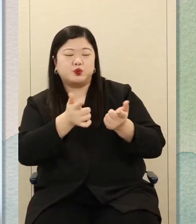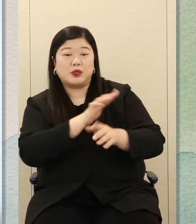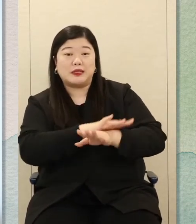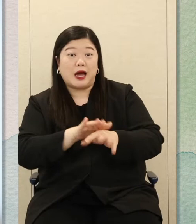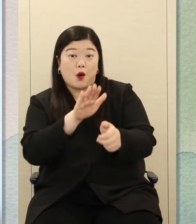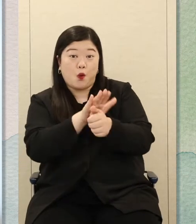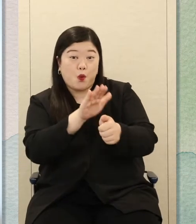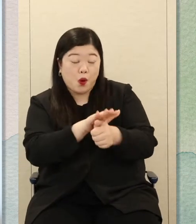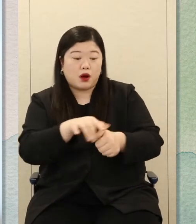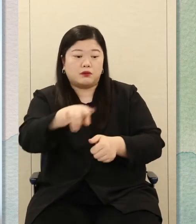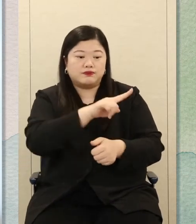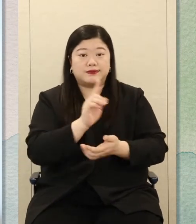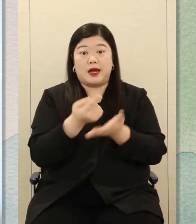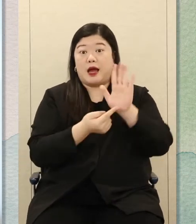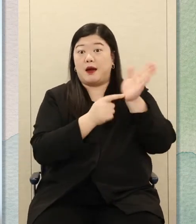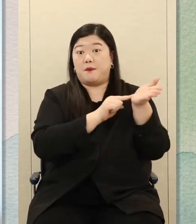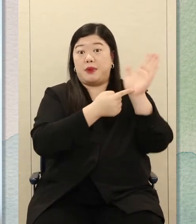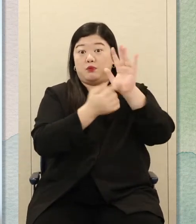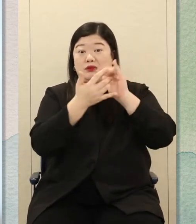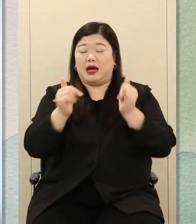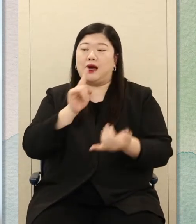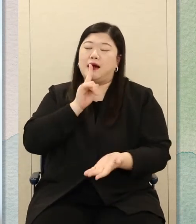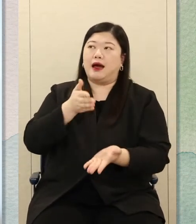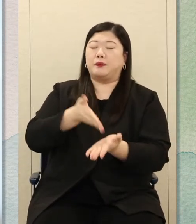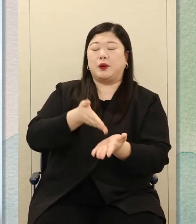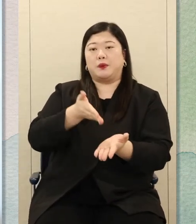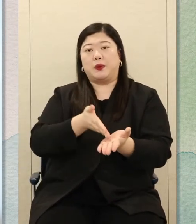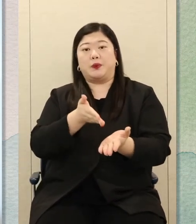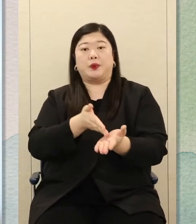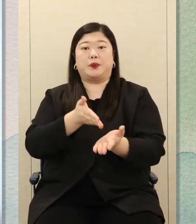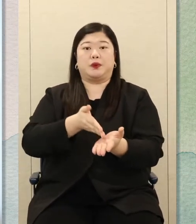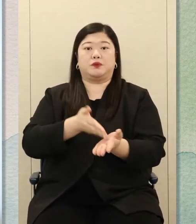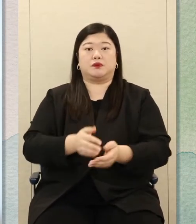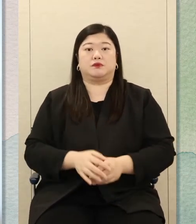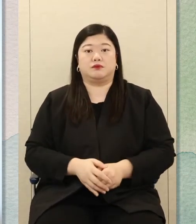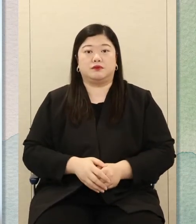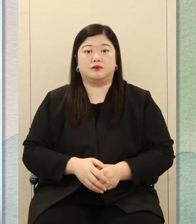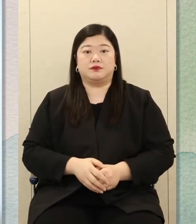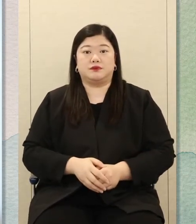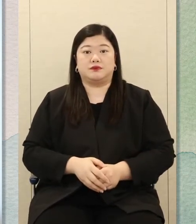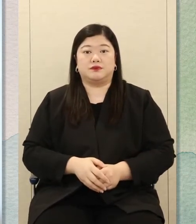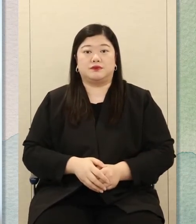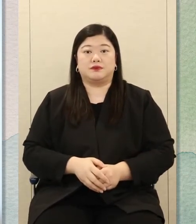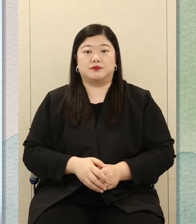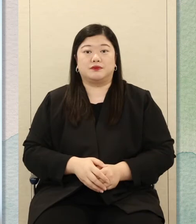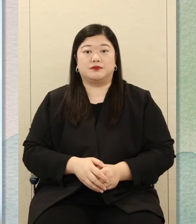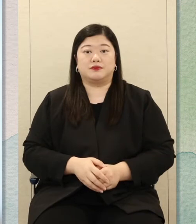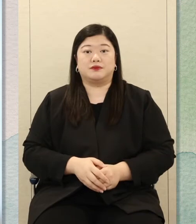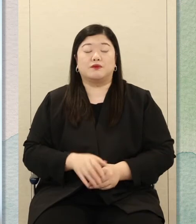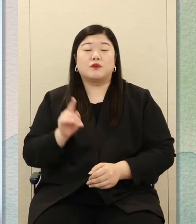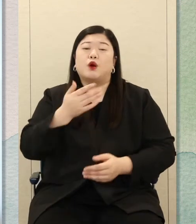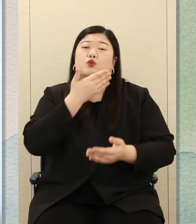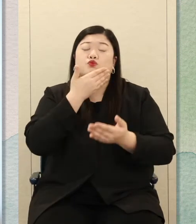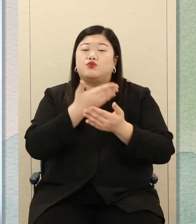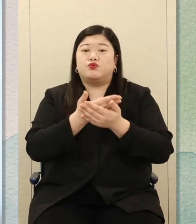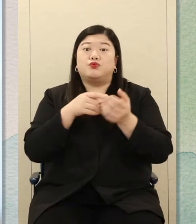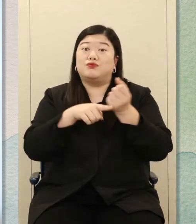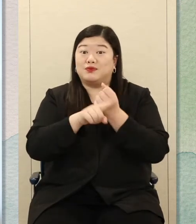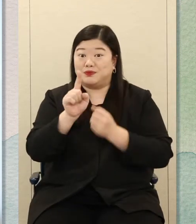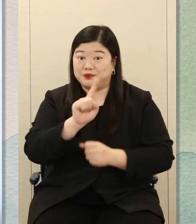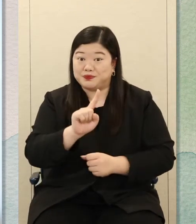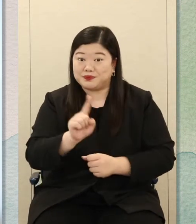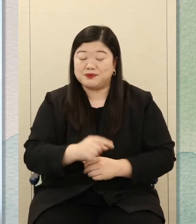않은. 근데 왜 이런 게 굉장히 중요하냐? 생각나는 대로 말하는 게 굉장히 중요하냐면 이런 거예요. 예,